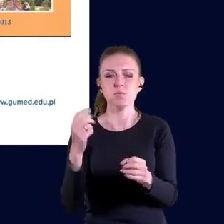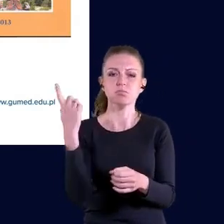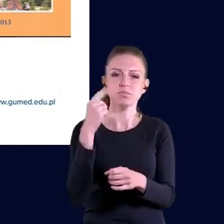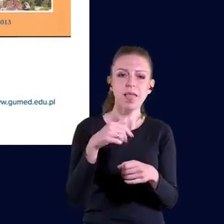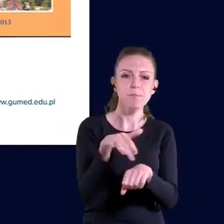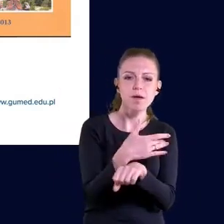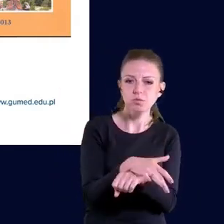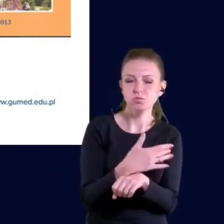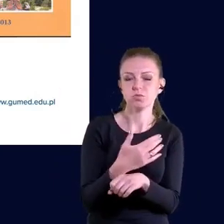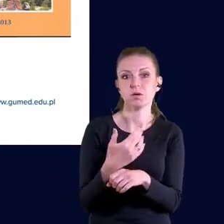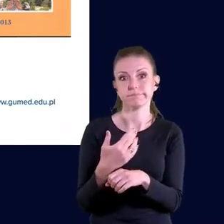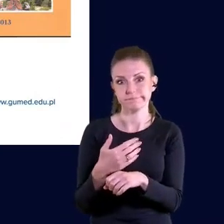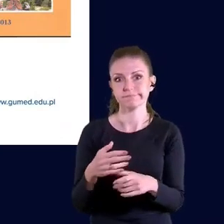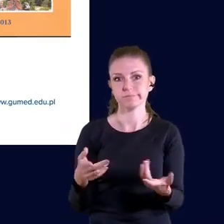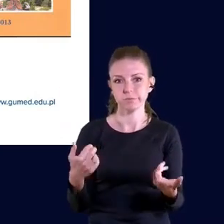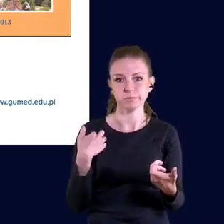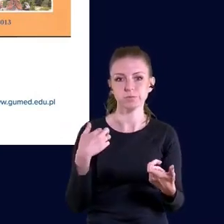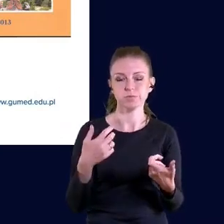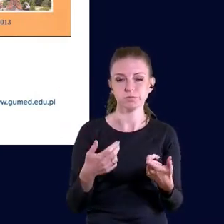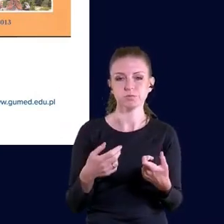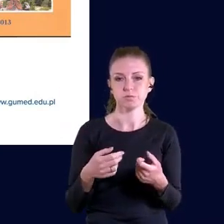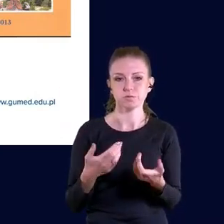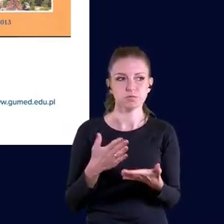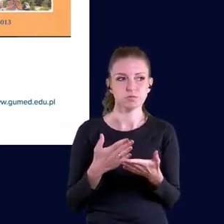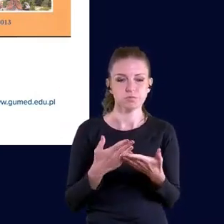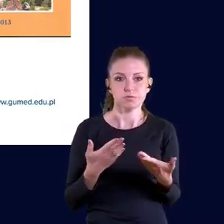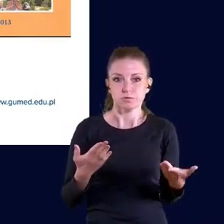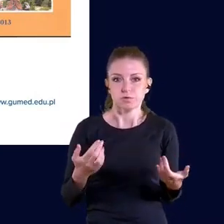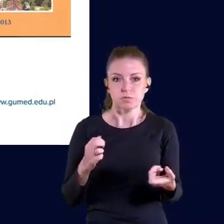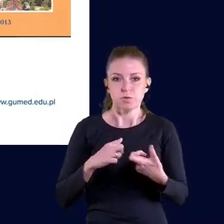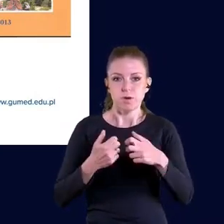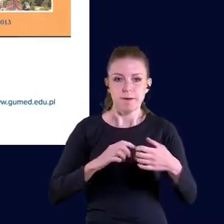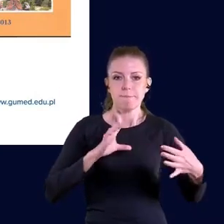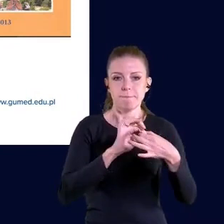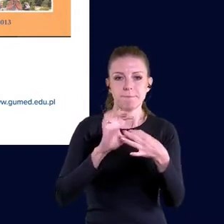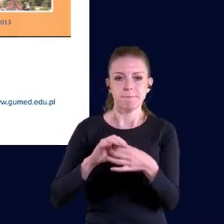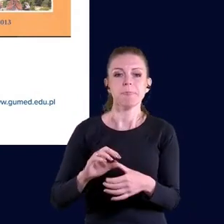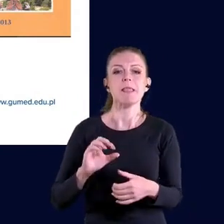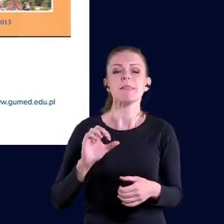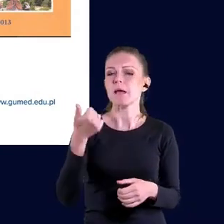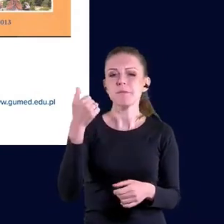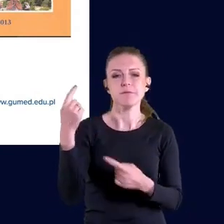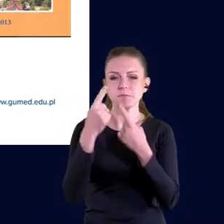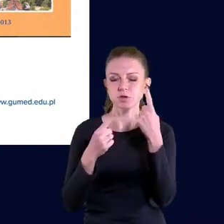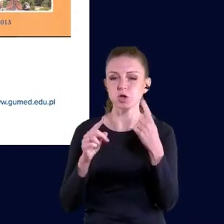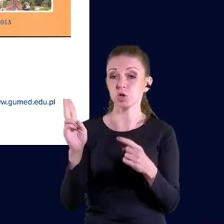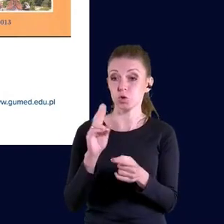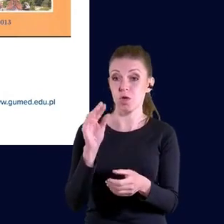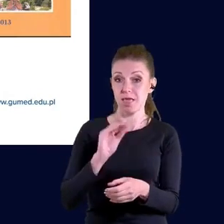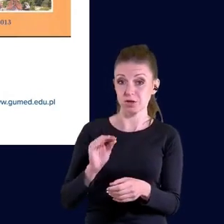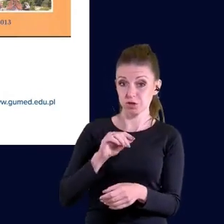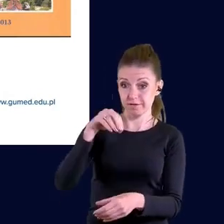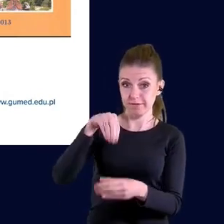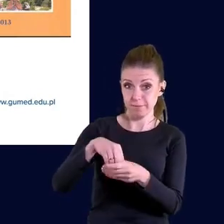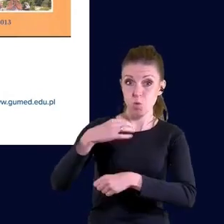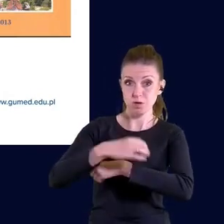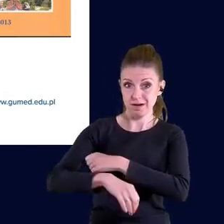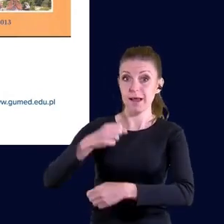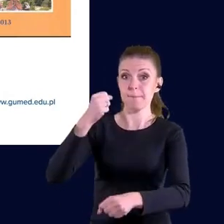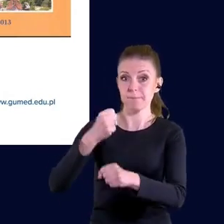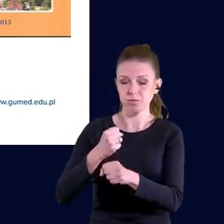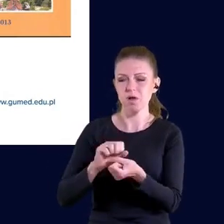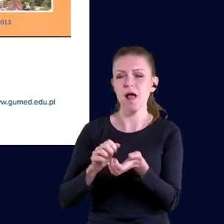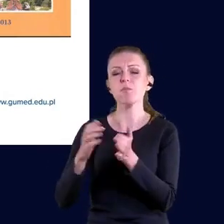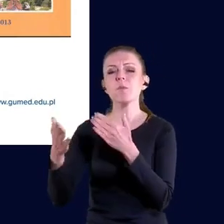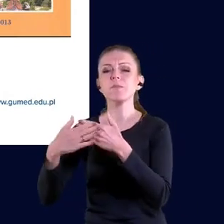emeryturę w pierwszym etapie kontaktowali się z autorami którzy pracują na uczelni albo w uniwersyteckim centrum klinicznym No